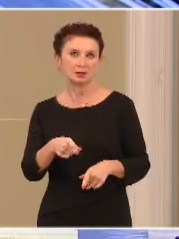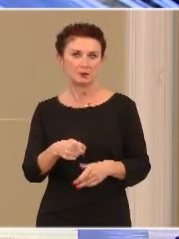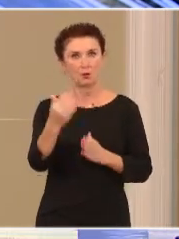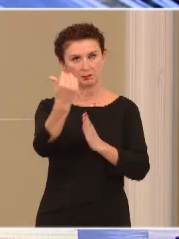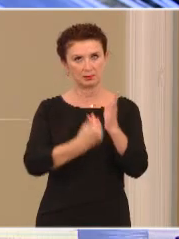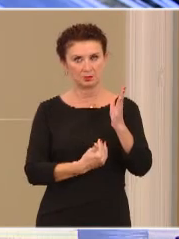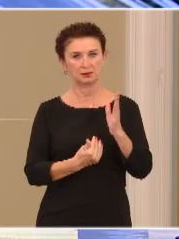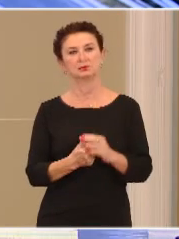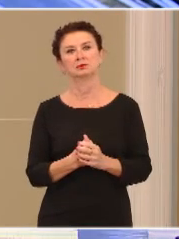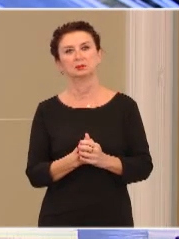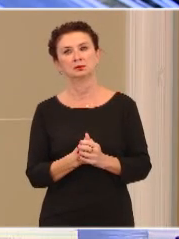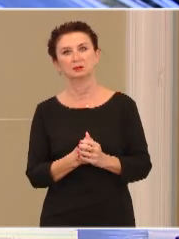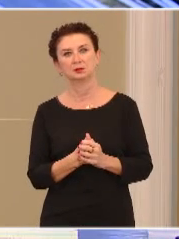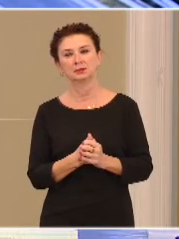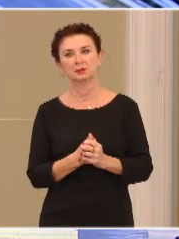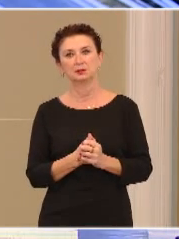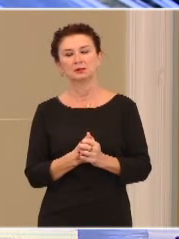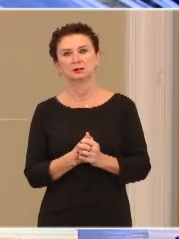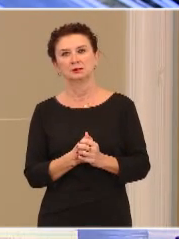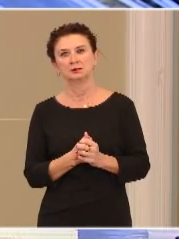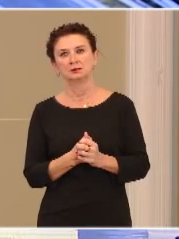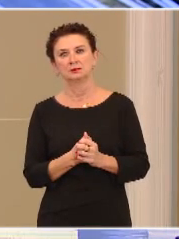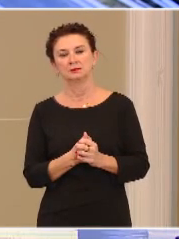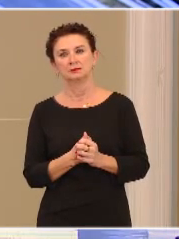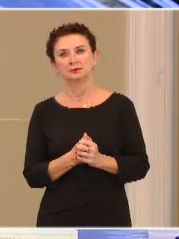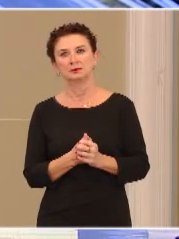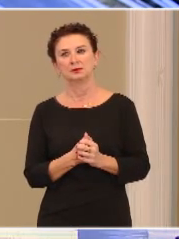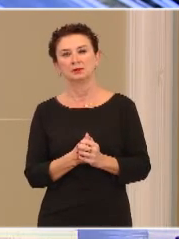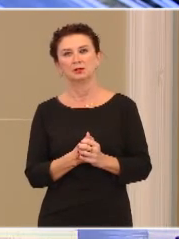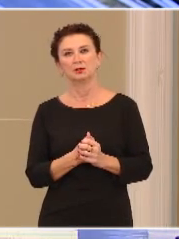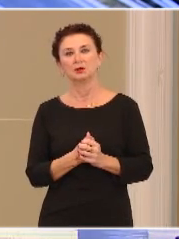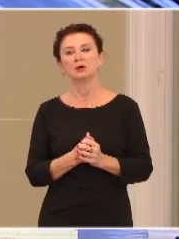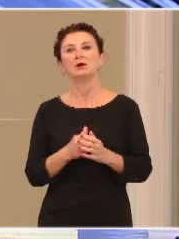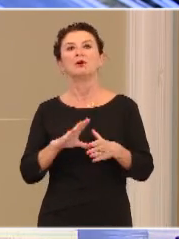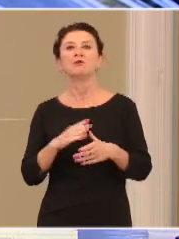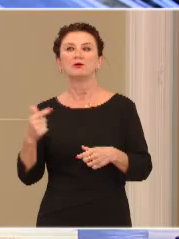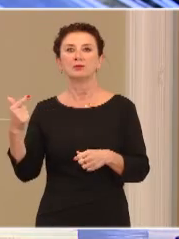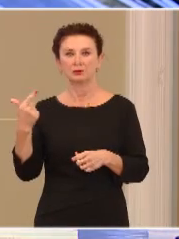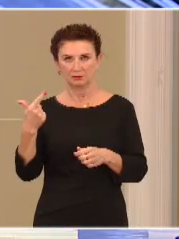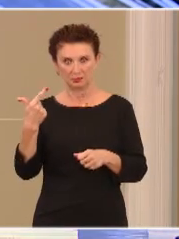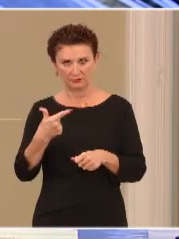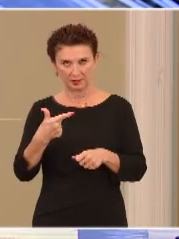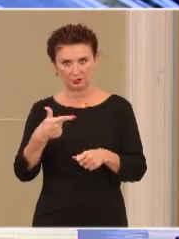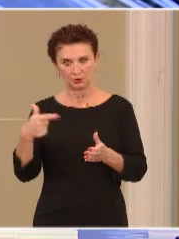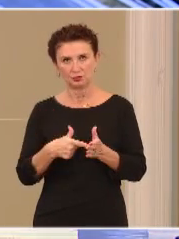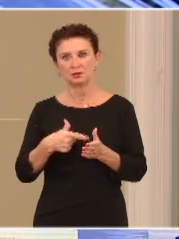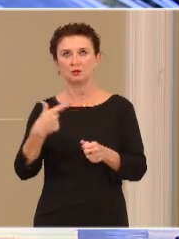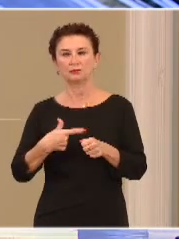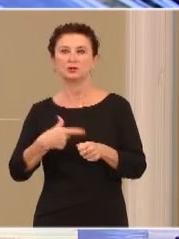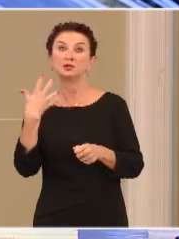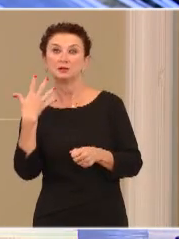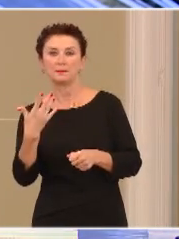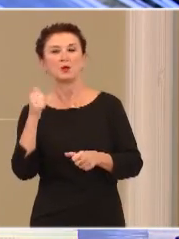programowi, tak jak powiedziałem na początku, w 2025 roku będziemy mieli w 100% rozwiniętą i